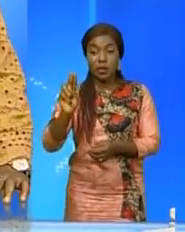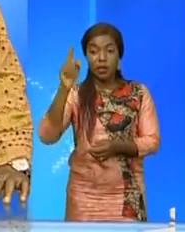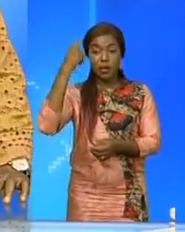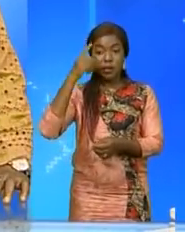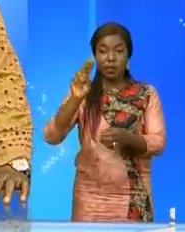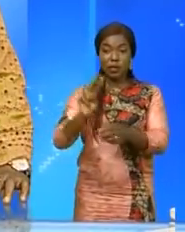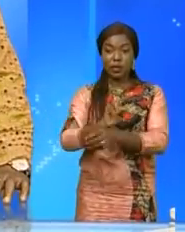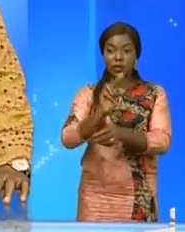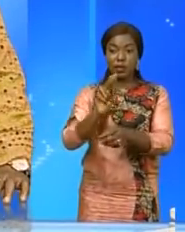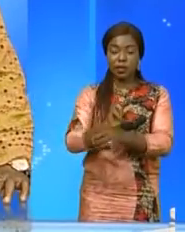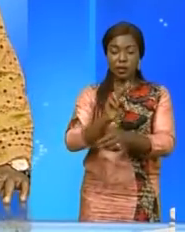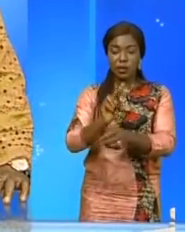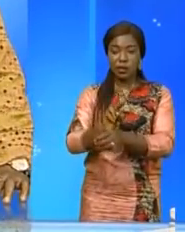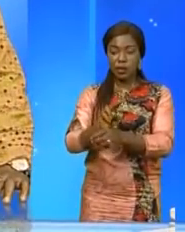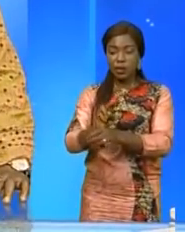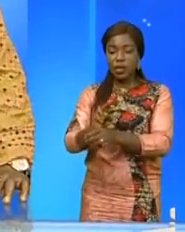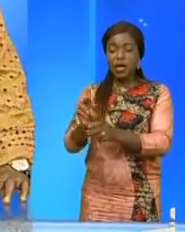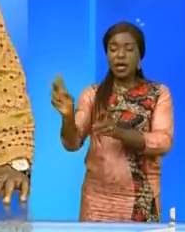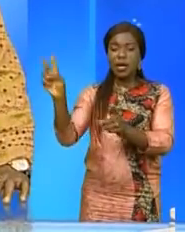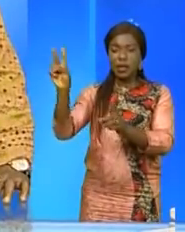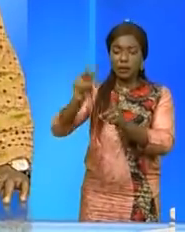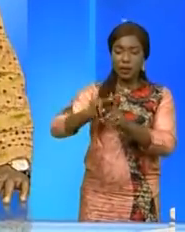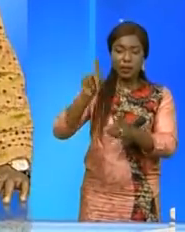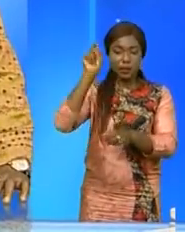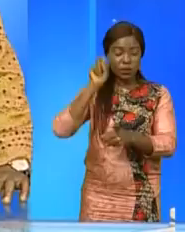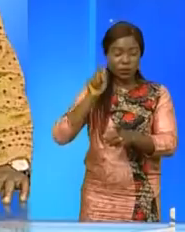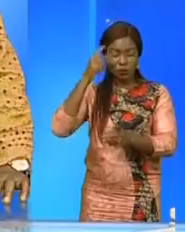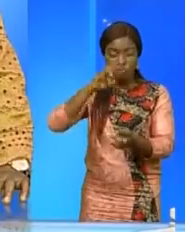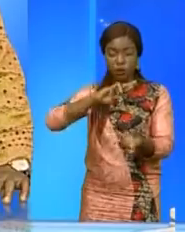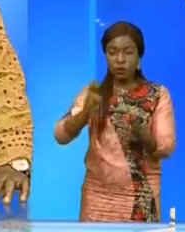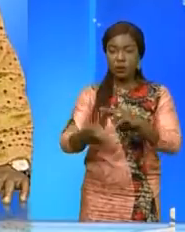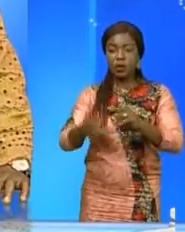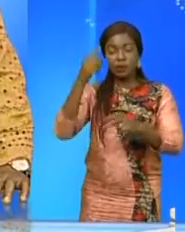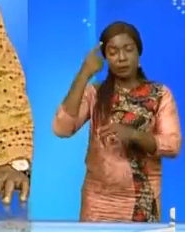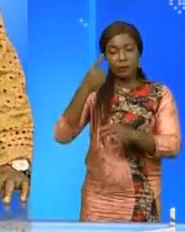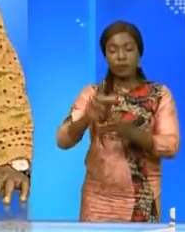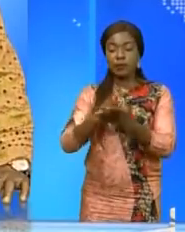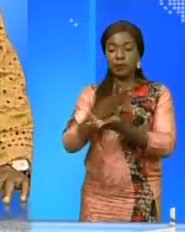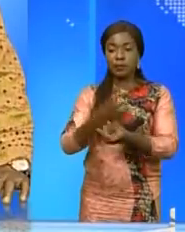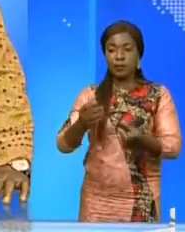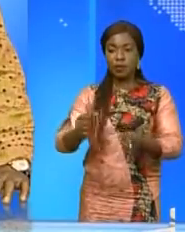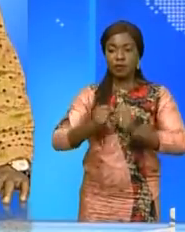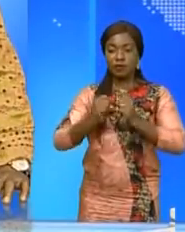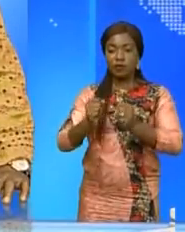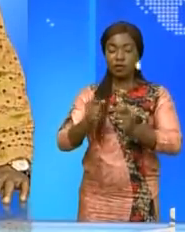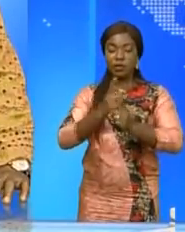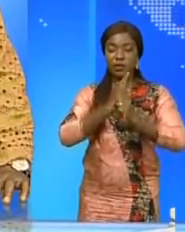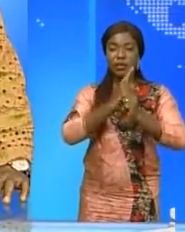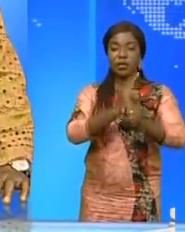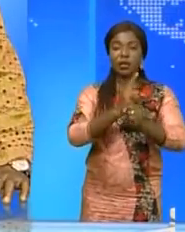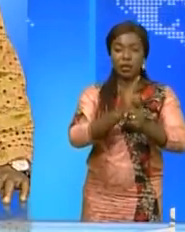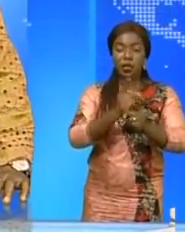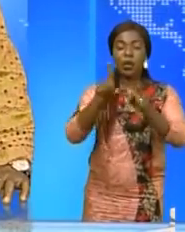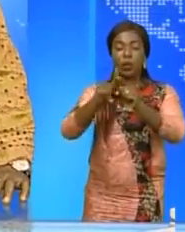et d'abus sexuels et l'amélioration des capacités ainsi que le résultat des forces des sécurité aunisiennes